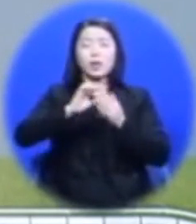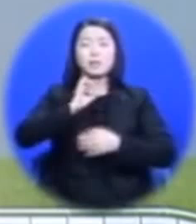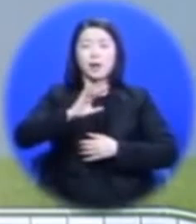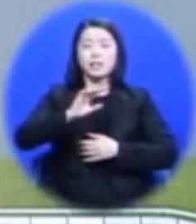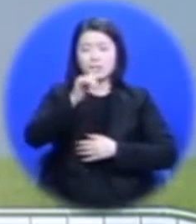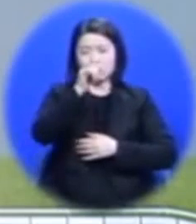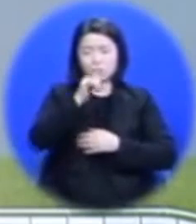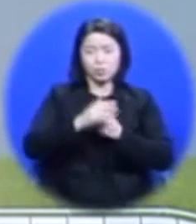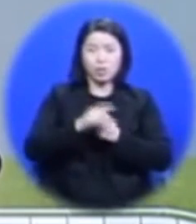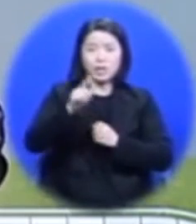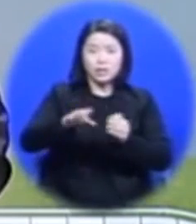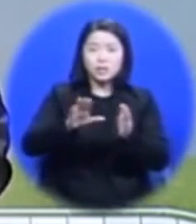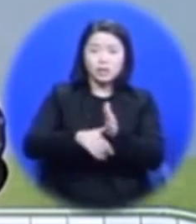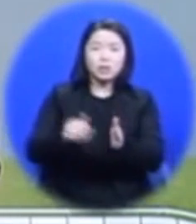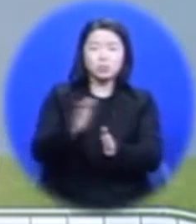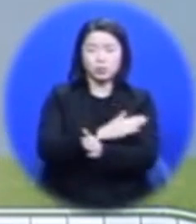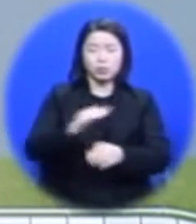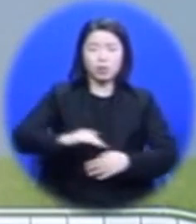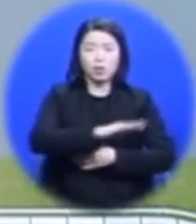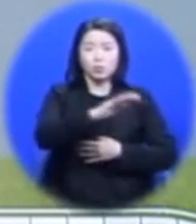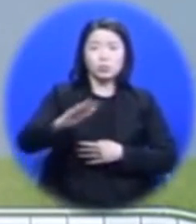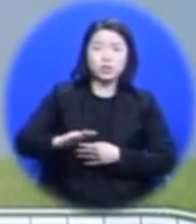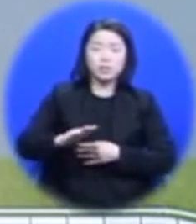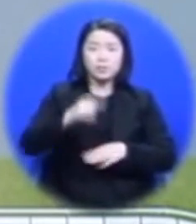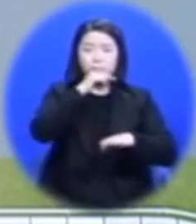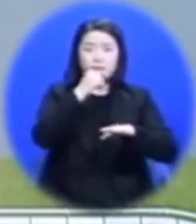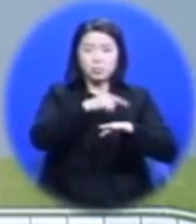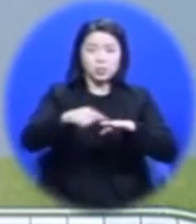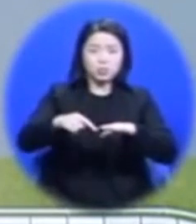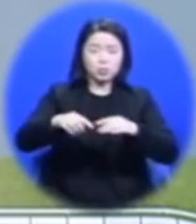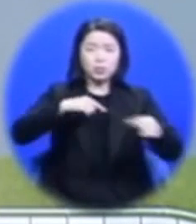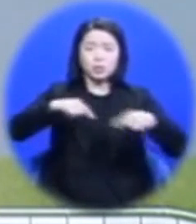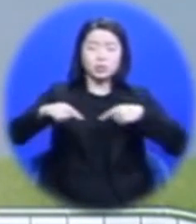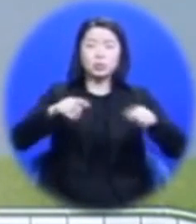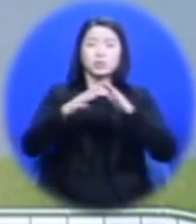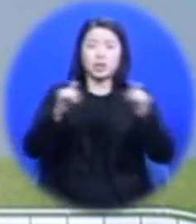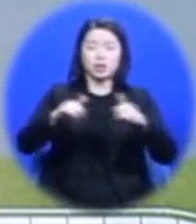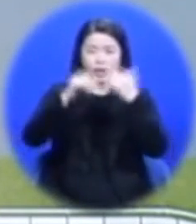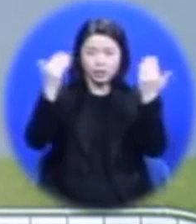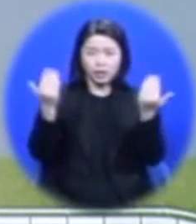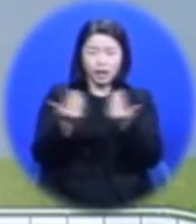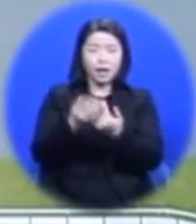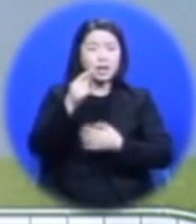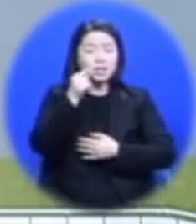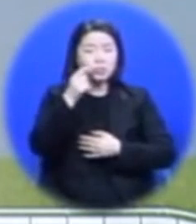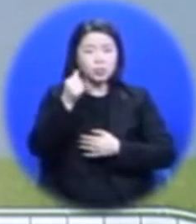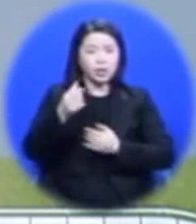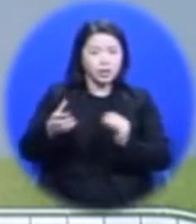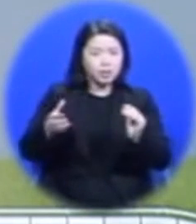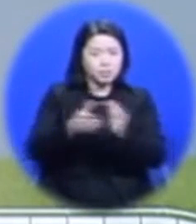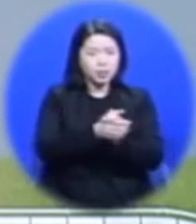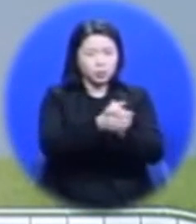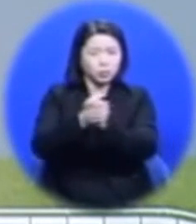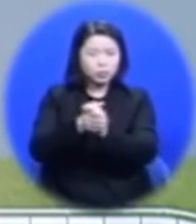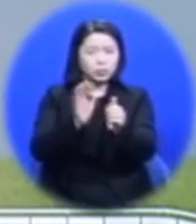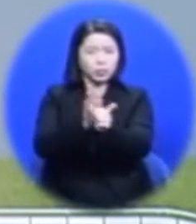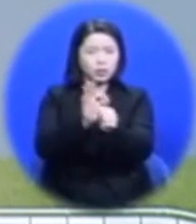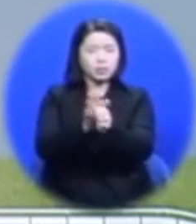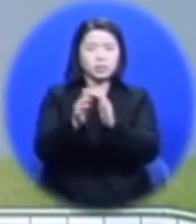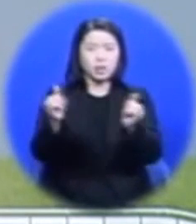여러분, 그때부터 우리 민족의 지도자들이 다 일본에 협력하는 사람으로 바뀝니다.